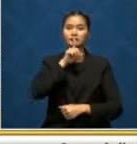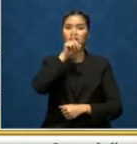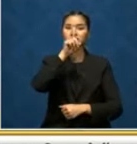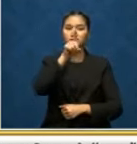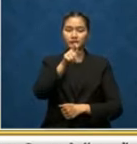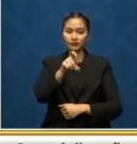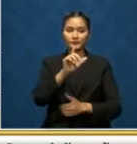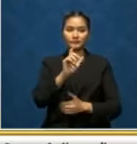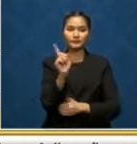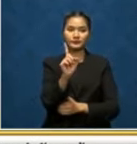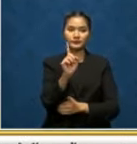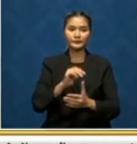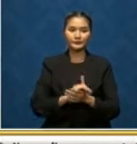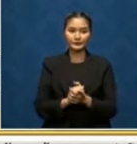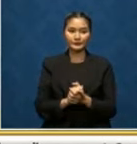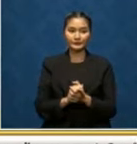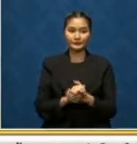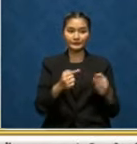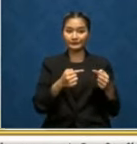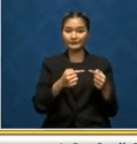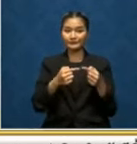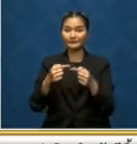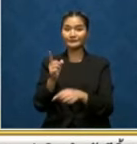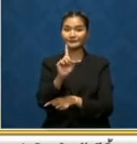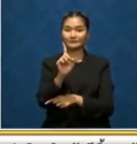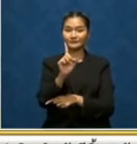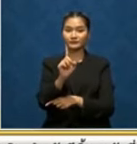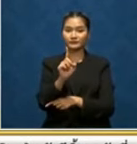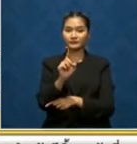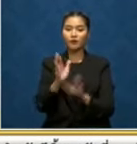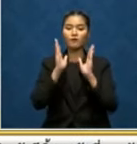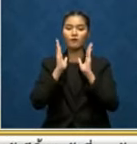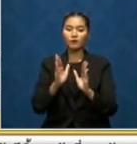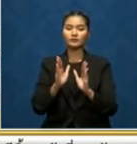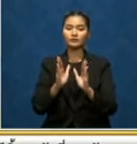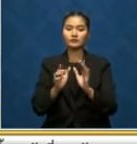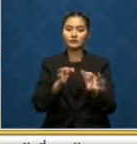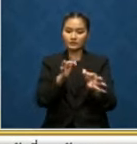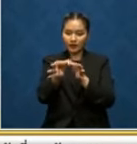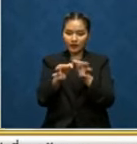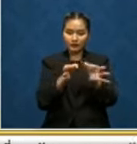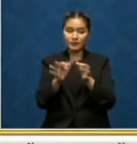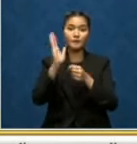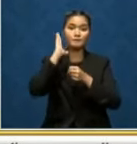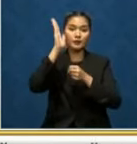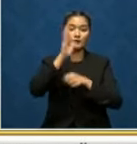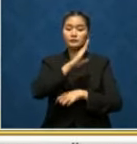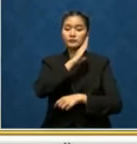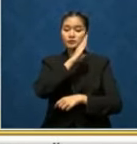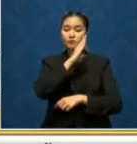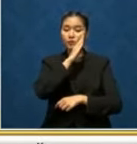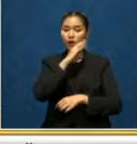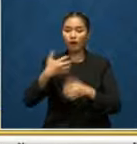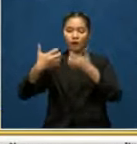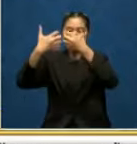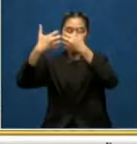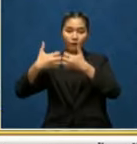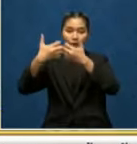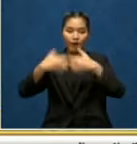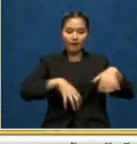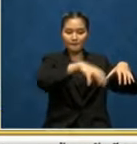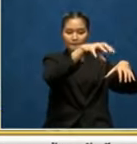ถามฝากท่านประธานค่ะผ่านไปยังท่านผู้ชี้แจงว่าในโรงงานอื่นๆที่อยู่ในเขตนิคม